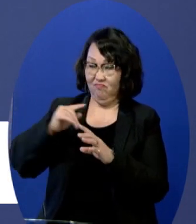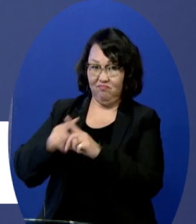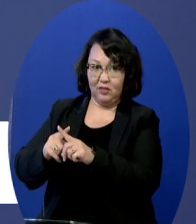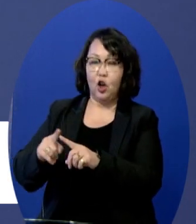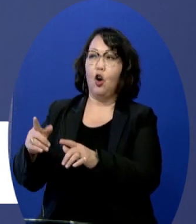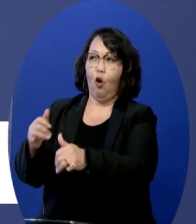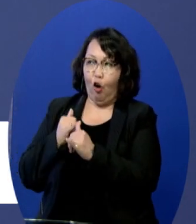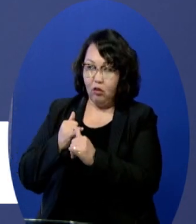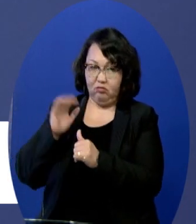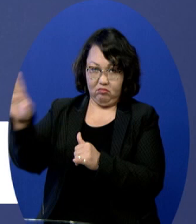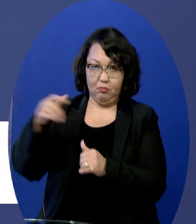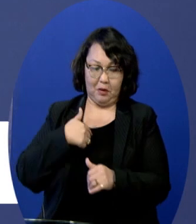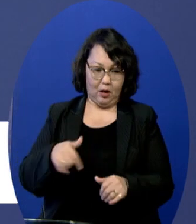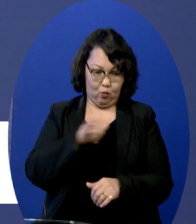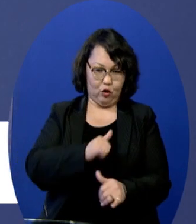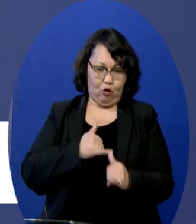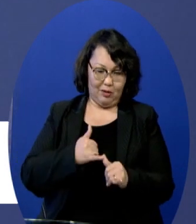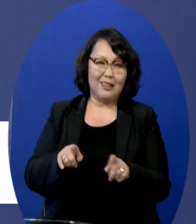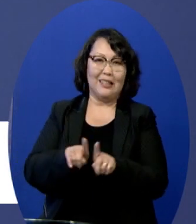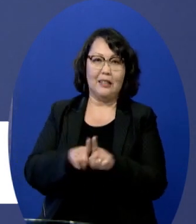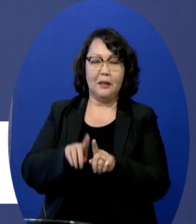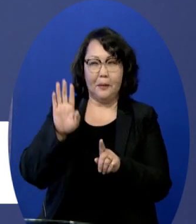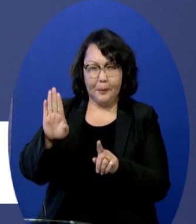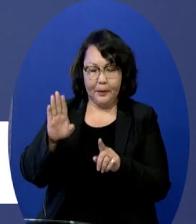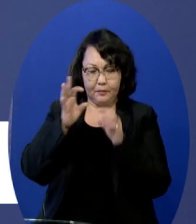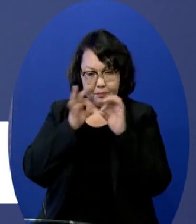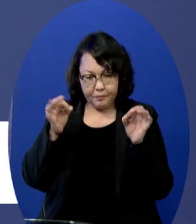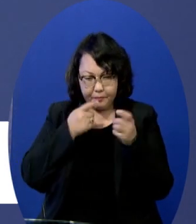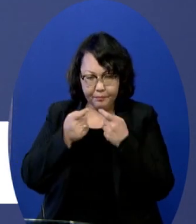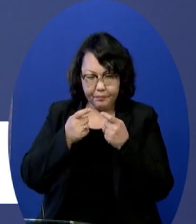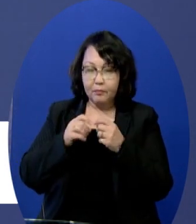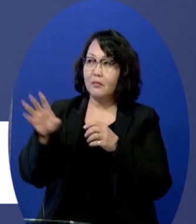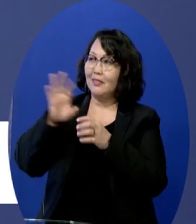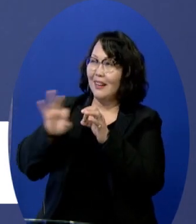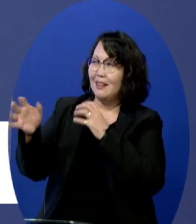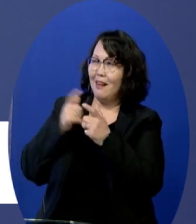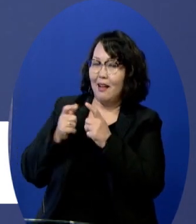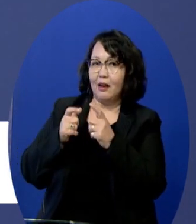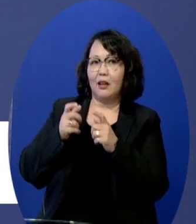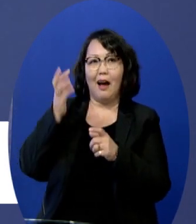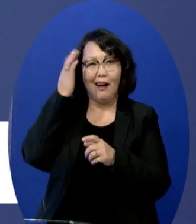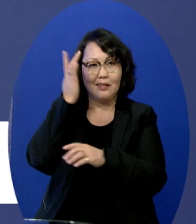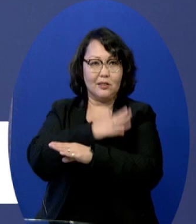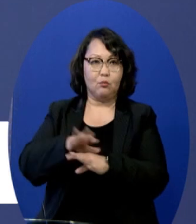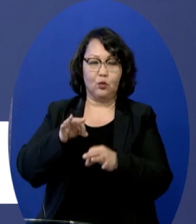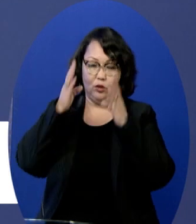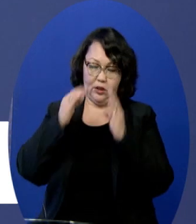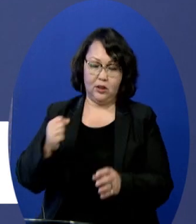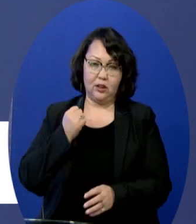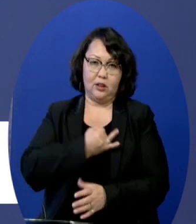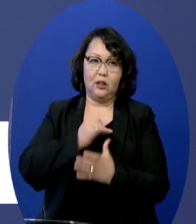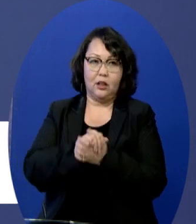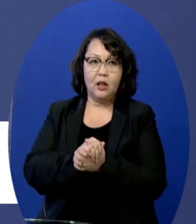асуудлыг улс төржүүлж, зах зээлийн эдийн засгийн зарчмууд олон улсын эдийн засаг худалдааны дүрм журмыг зөрчиж, Хятадын компани